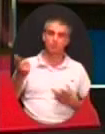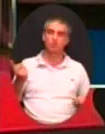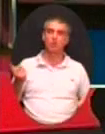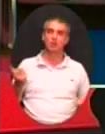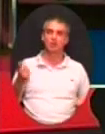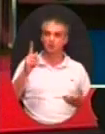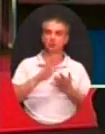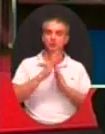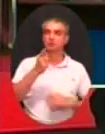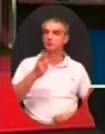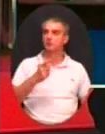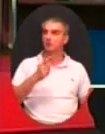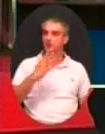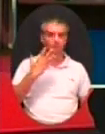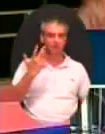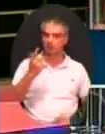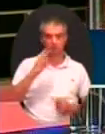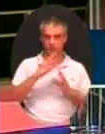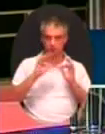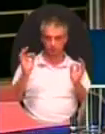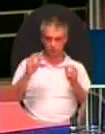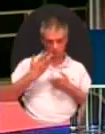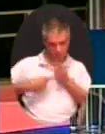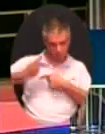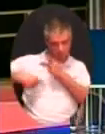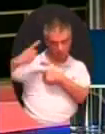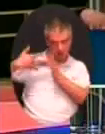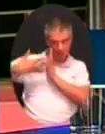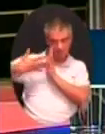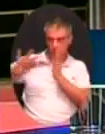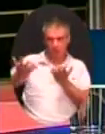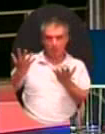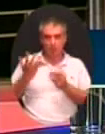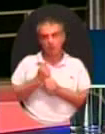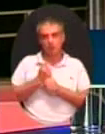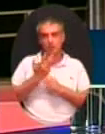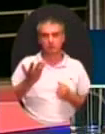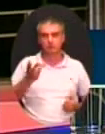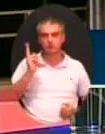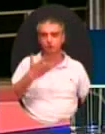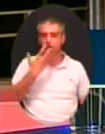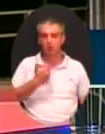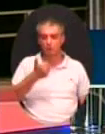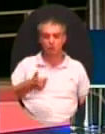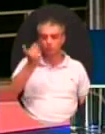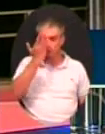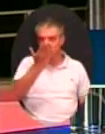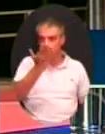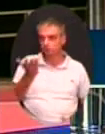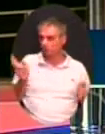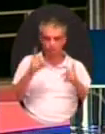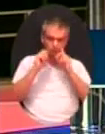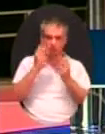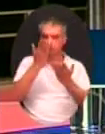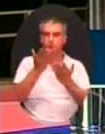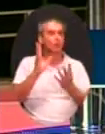אני מדבר, בדור השלישי. מה יפתחו אז שלשלת יוחסין? איך מותר לדבר כזה? יש רבנות ראשית, למה לי אפשר